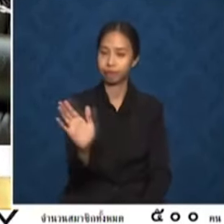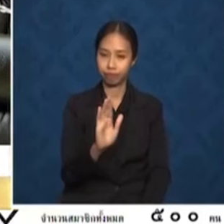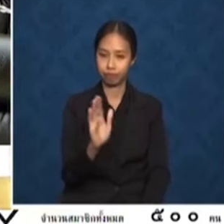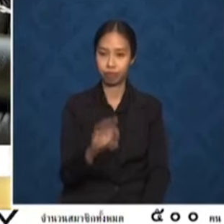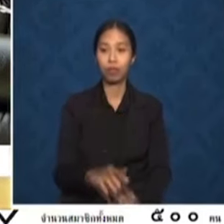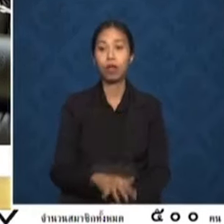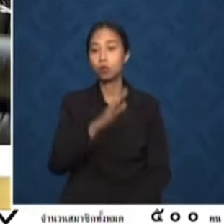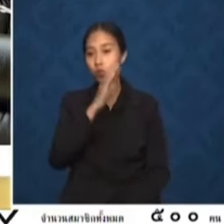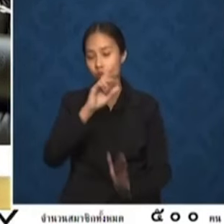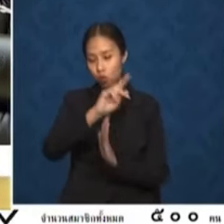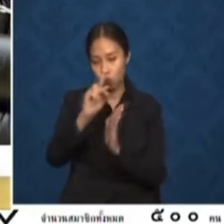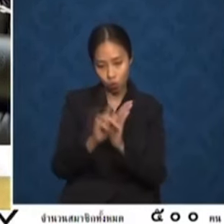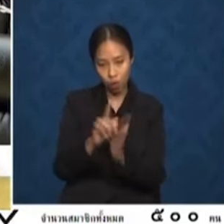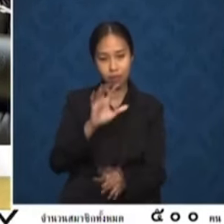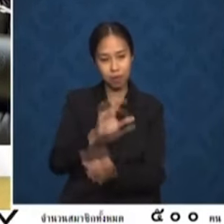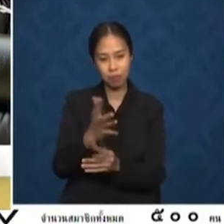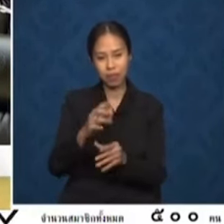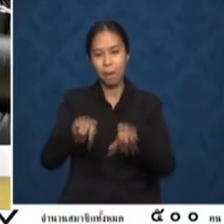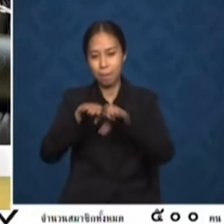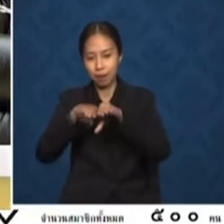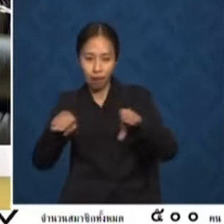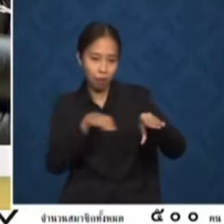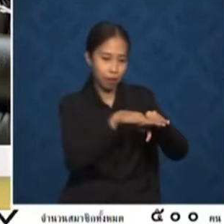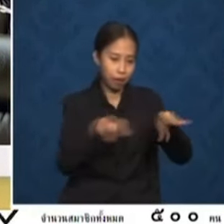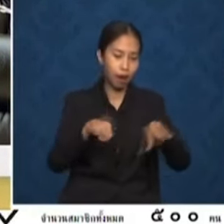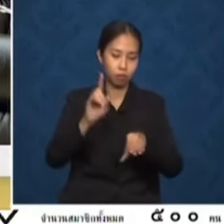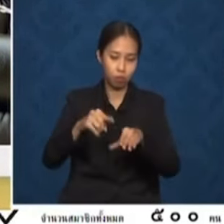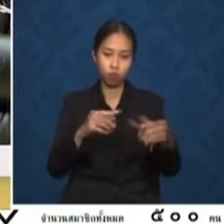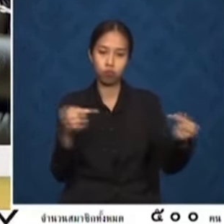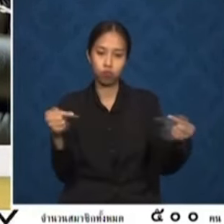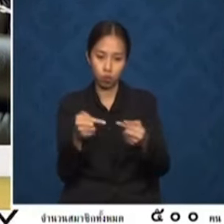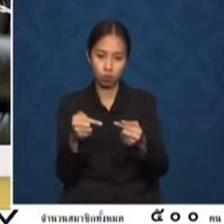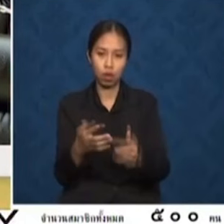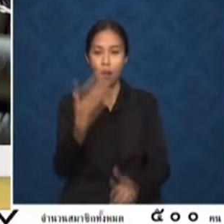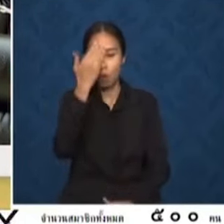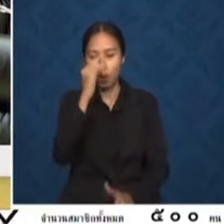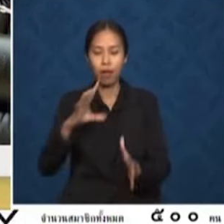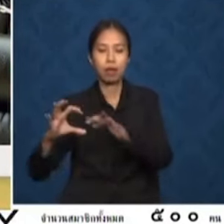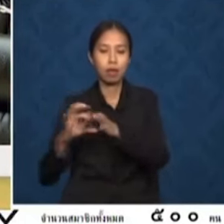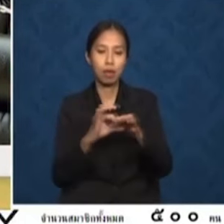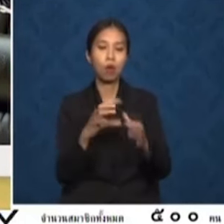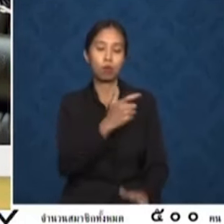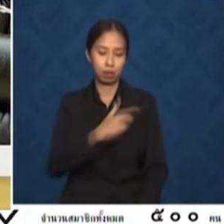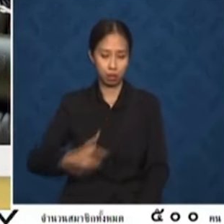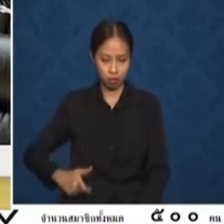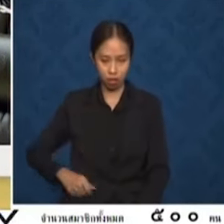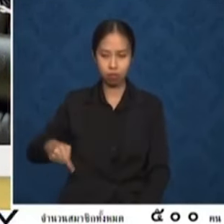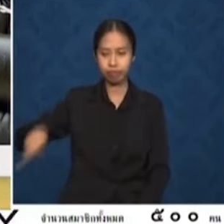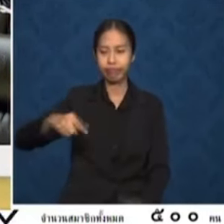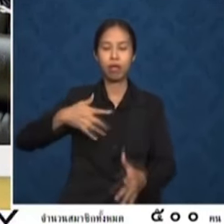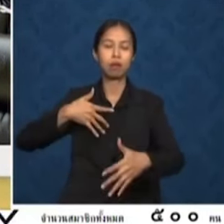อไร้แปรและการใช้กฎหมายแบบสองมาตรฐานที่เกี่ยวพันกับสถาบันพระมหากษัตริย์จะให้ประชาชนรู้สึกอย่าง